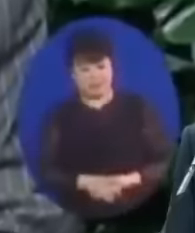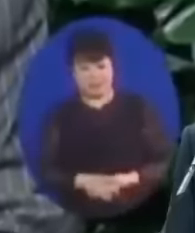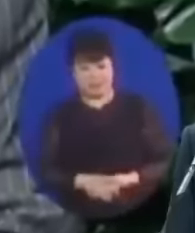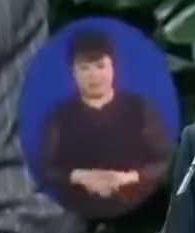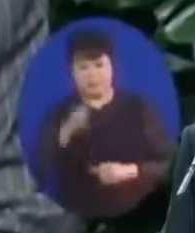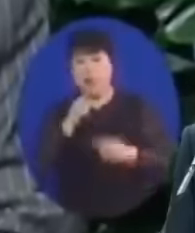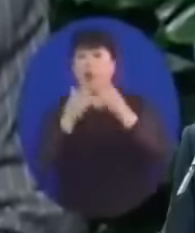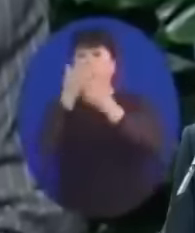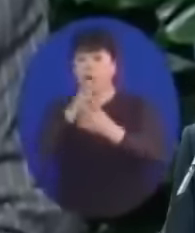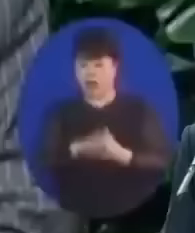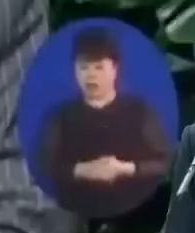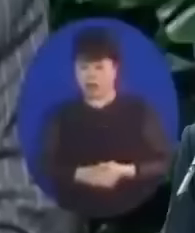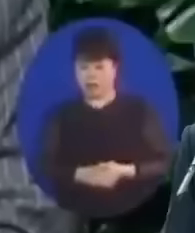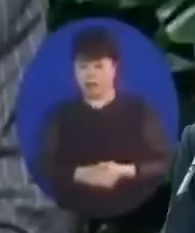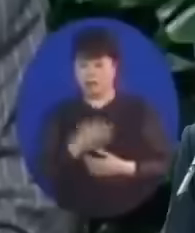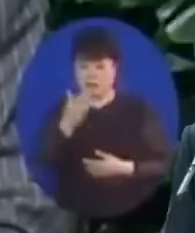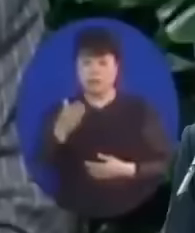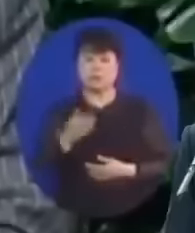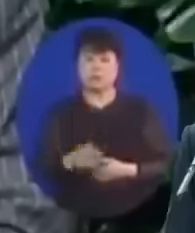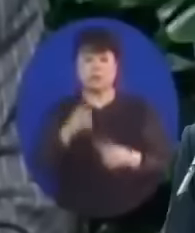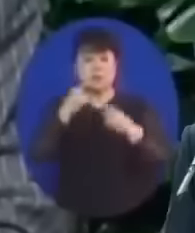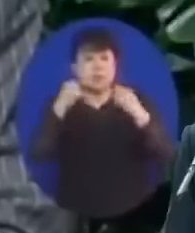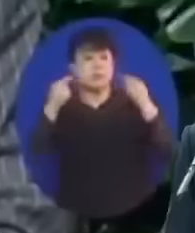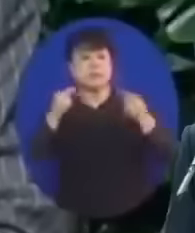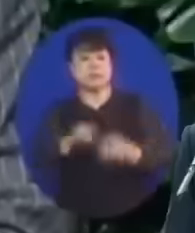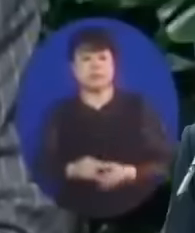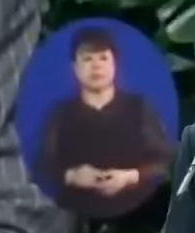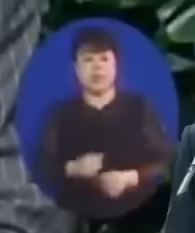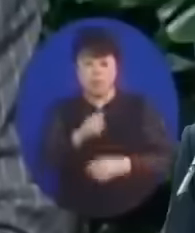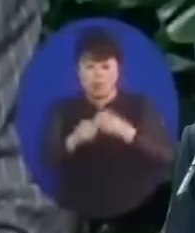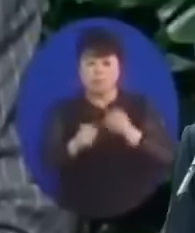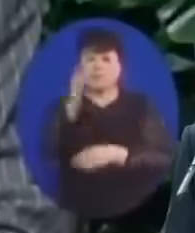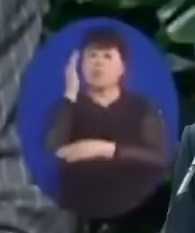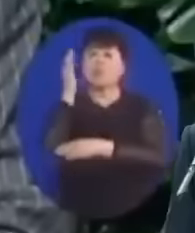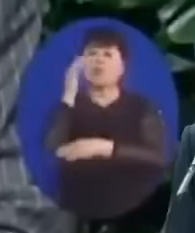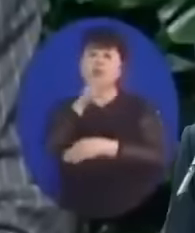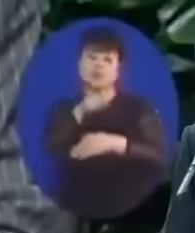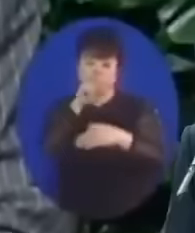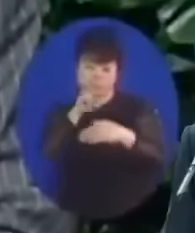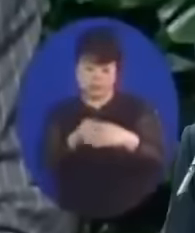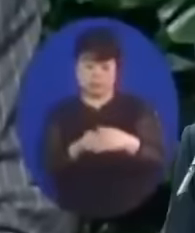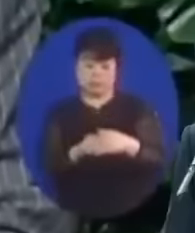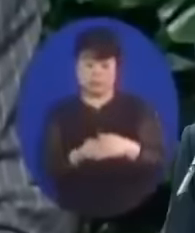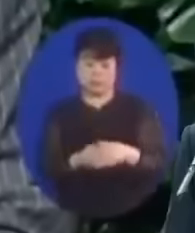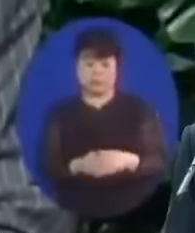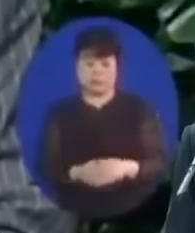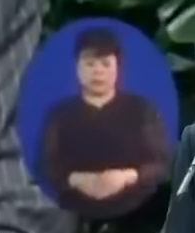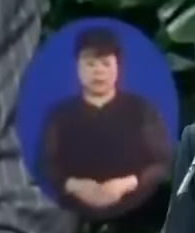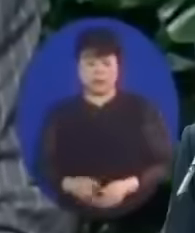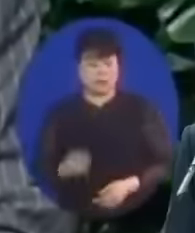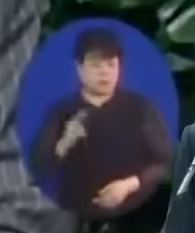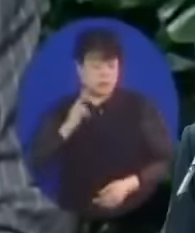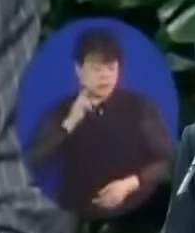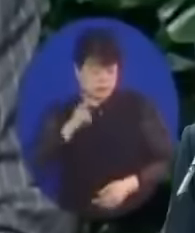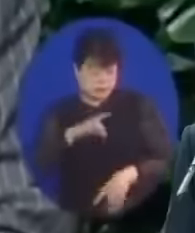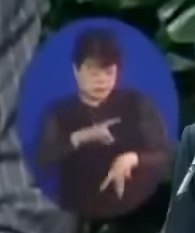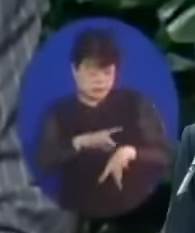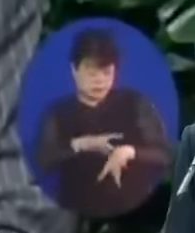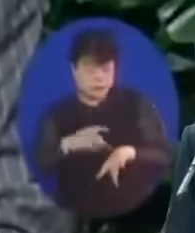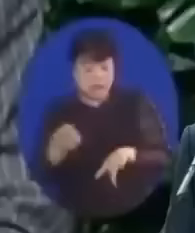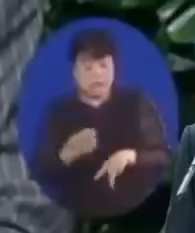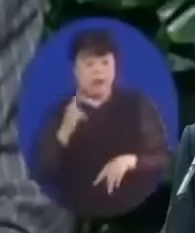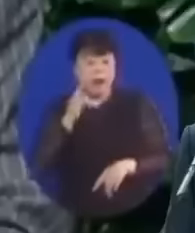말이 나옵니다. 여러분, 저도 50년의 목회 생활 가운데 하도 뼈저리는 고난을 많이 통했기